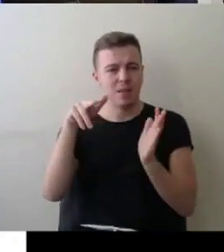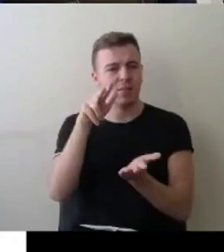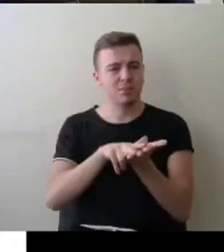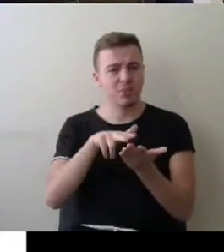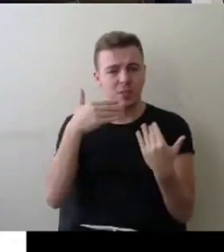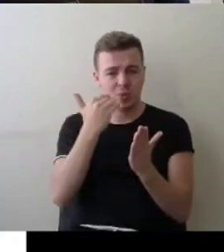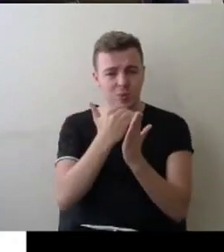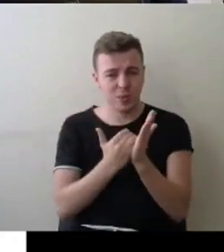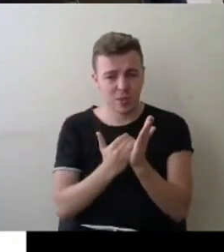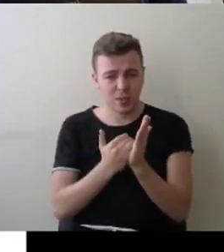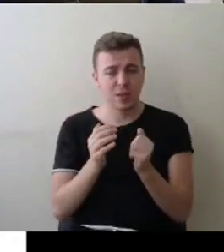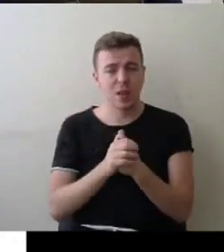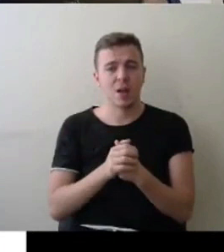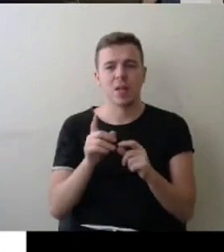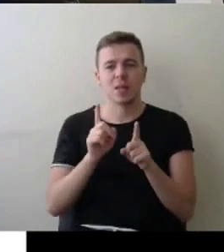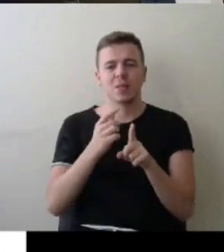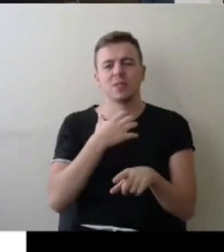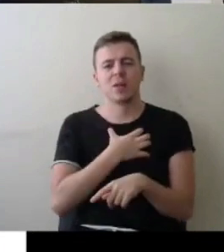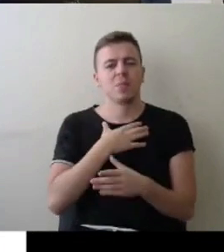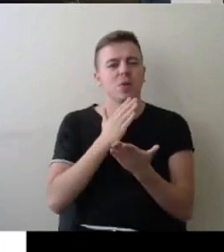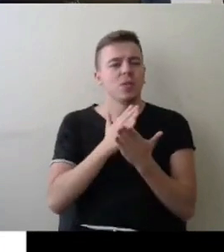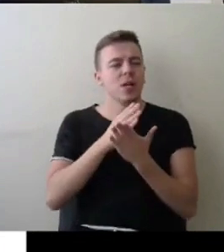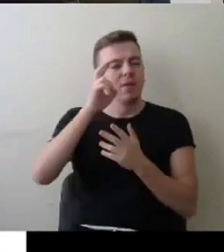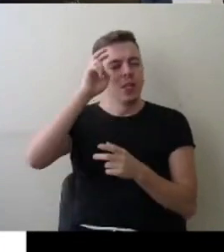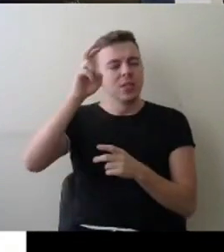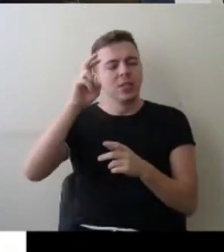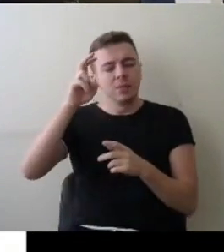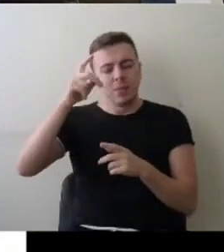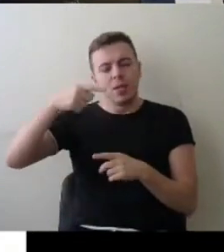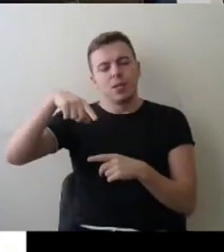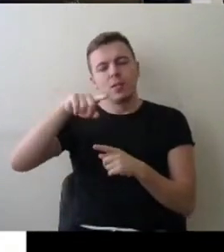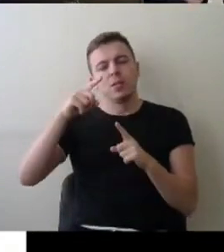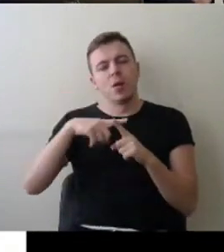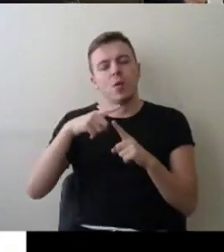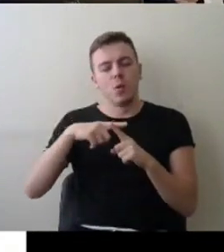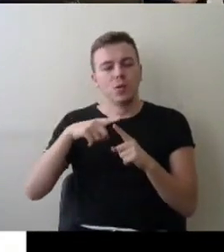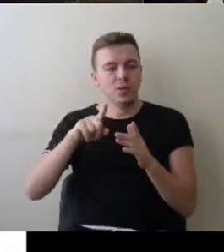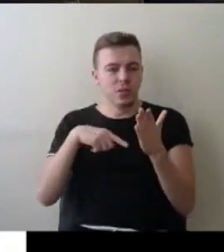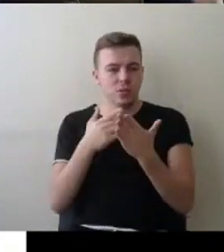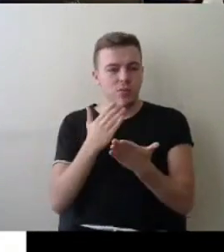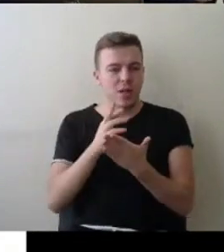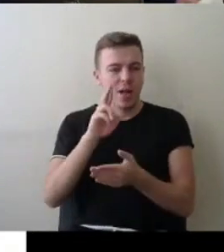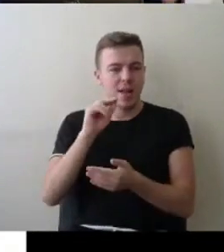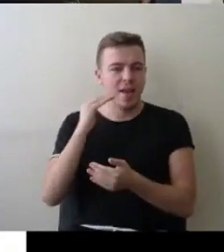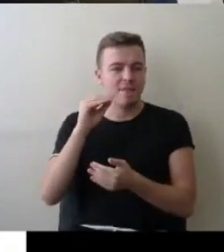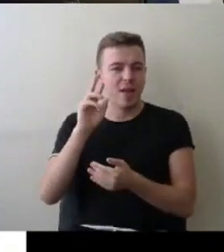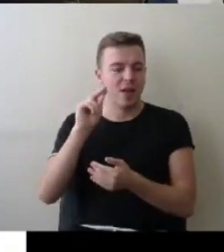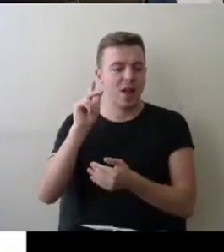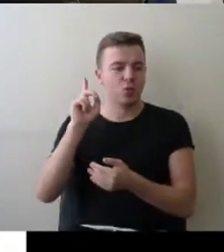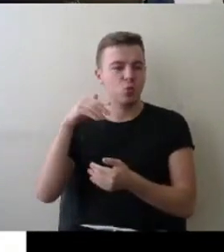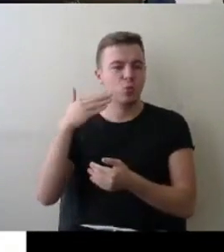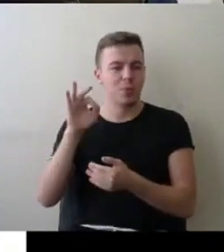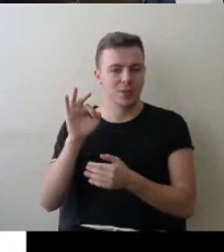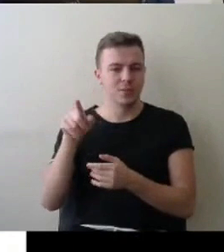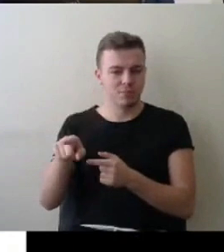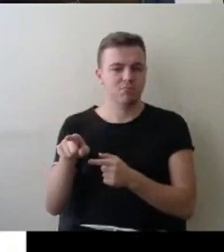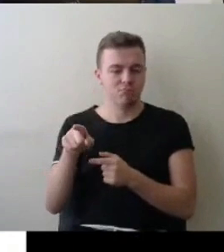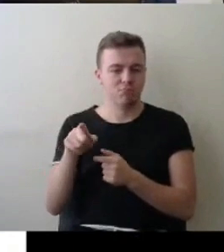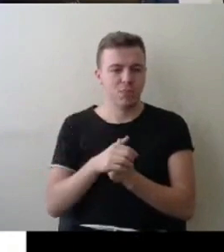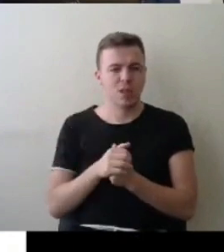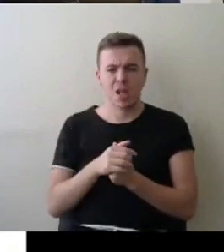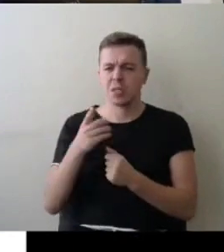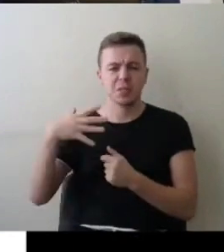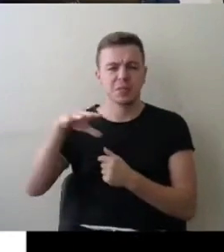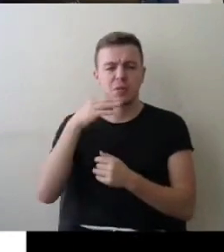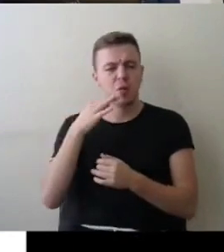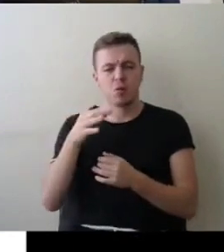minėjau, svarbiausia valstybės tautos klausimus sprendžiami referendum. Ne, čia kai kas sako, kad negali būti, reiškia, šeimos klausimai,